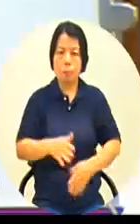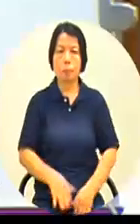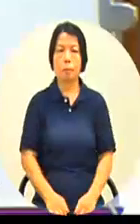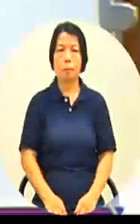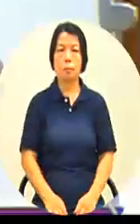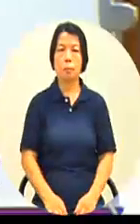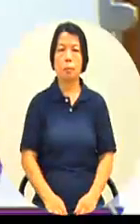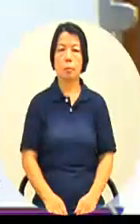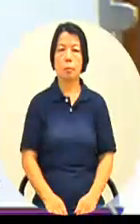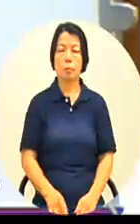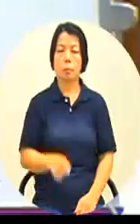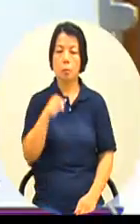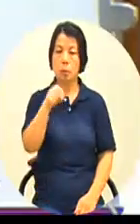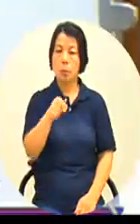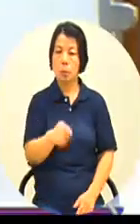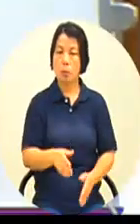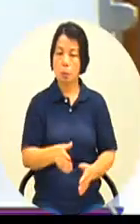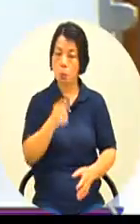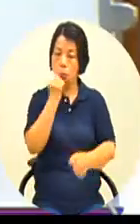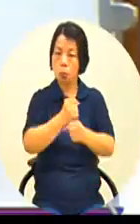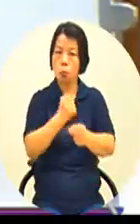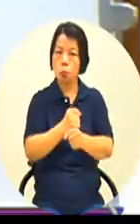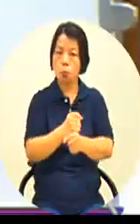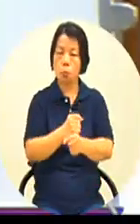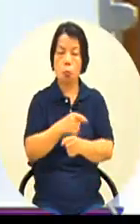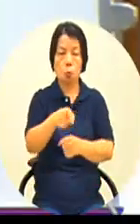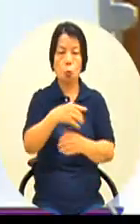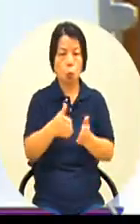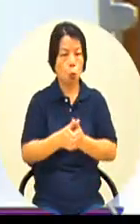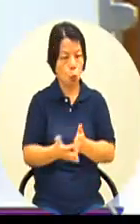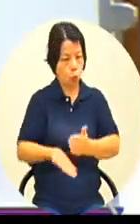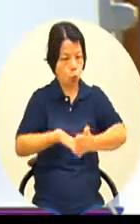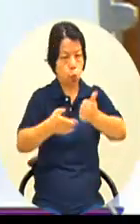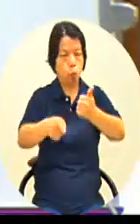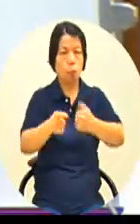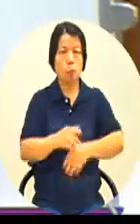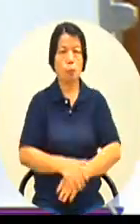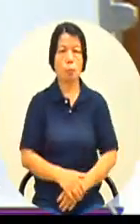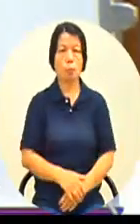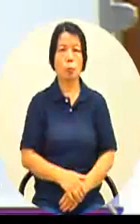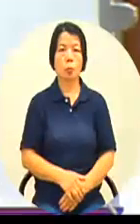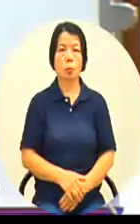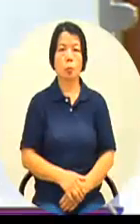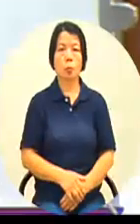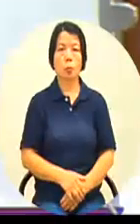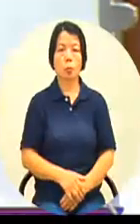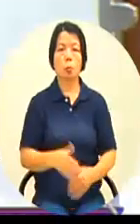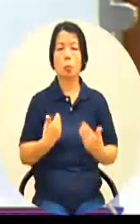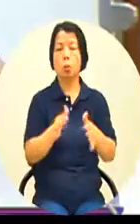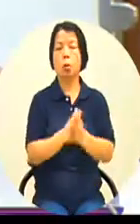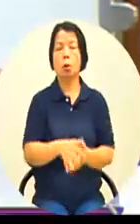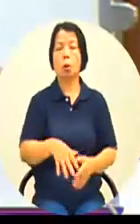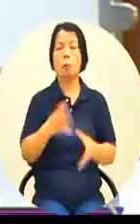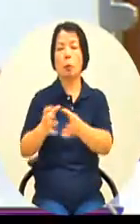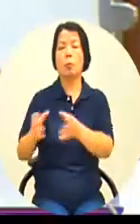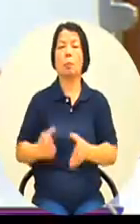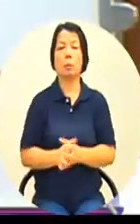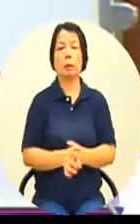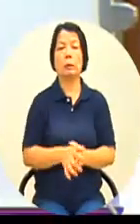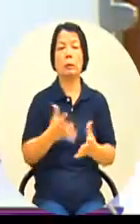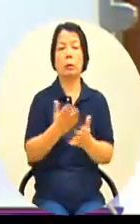就做一点，我做的我蛮认同哦。哦，不是讲安尼办那办办那啊没有效